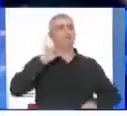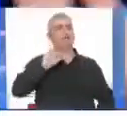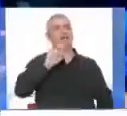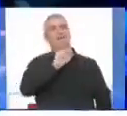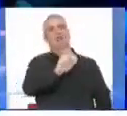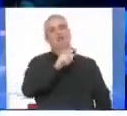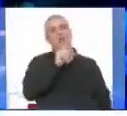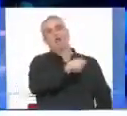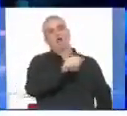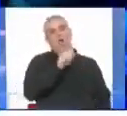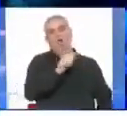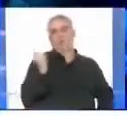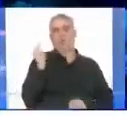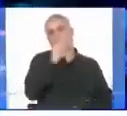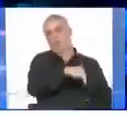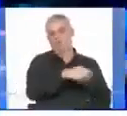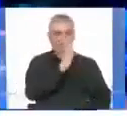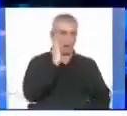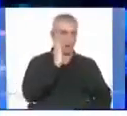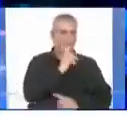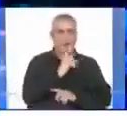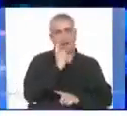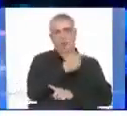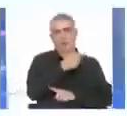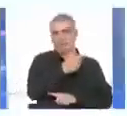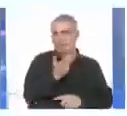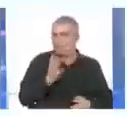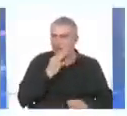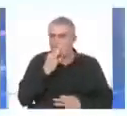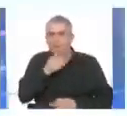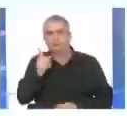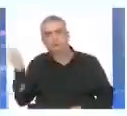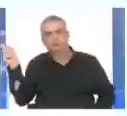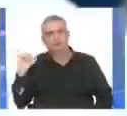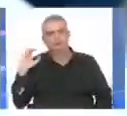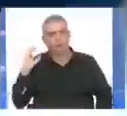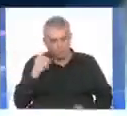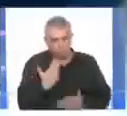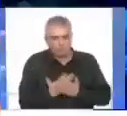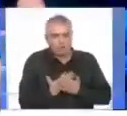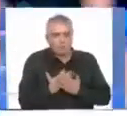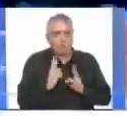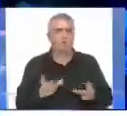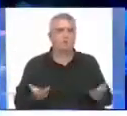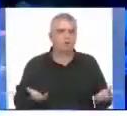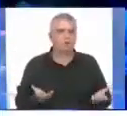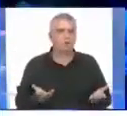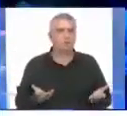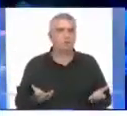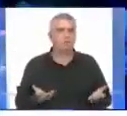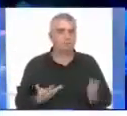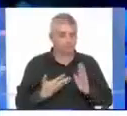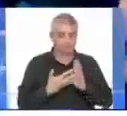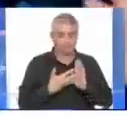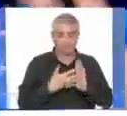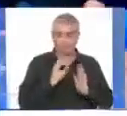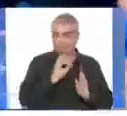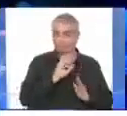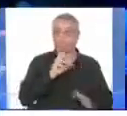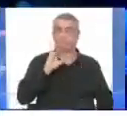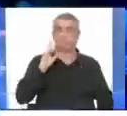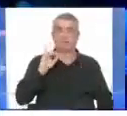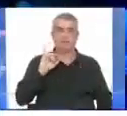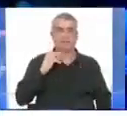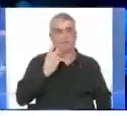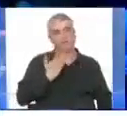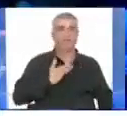ויאיר נתניהו, שהגיע לזה, למה לא שאלתם אותה? הרי יש עדויות. החוקר של דני יופי